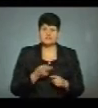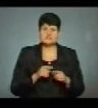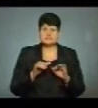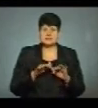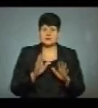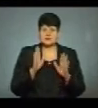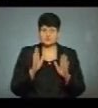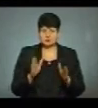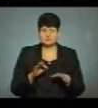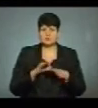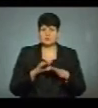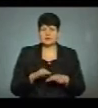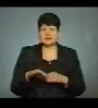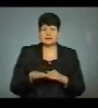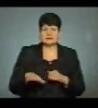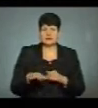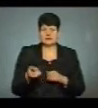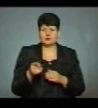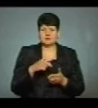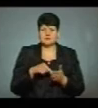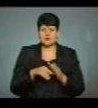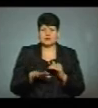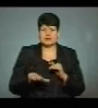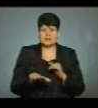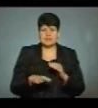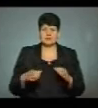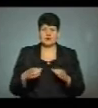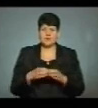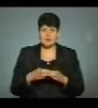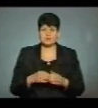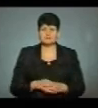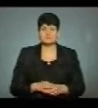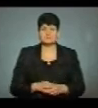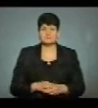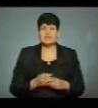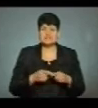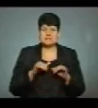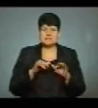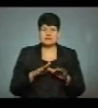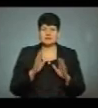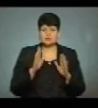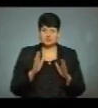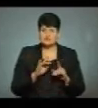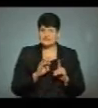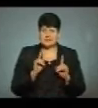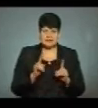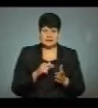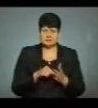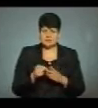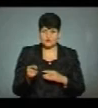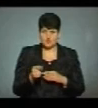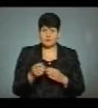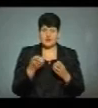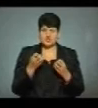заходи будуть відбуватися на території Тернопільської міської територіальної громади. Ці заходи будуть відбуватися не тільки у місті Тернополі, але